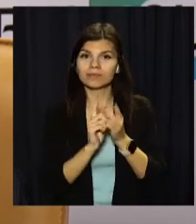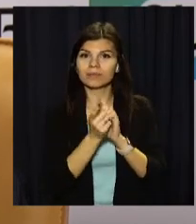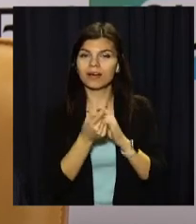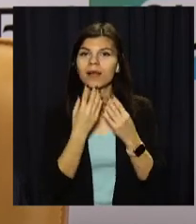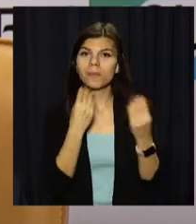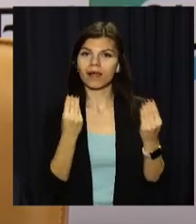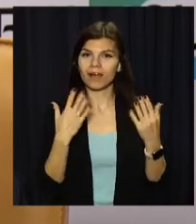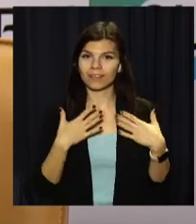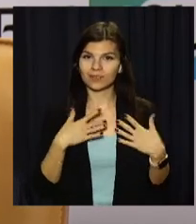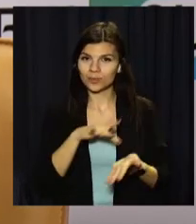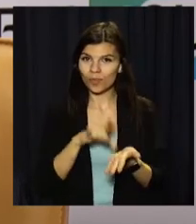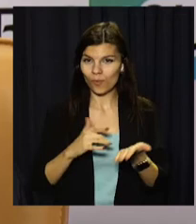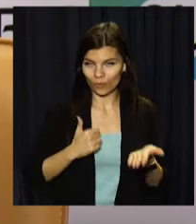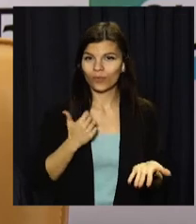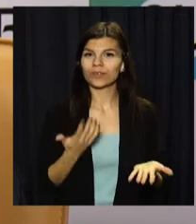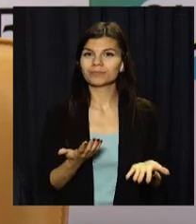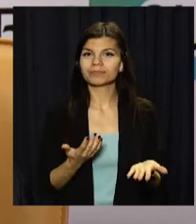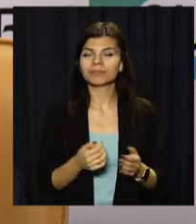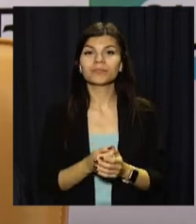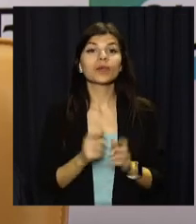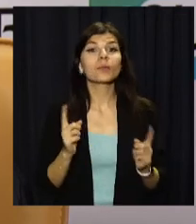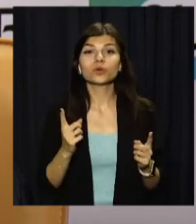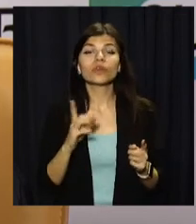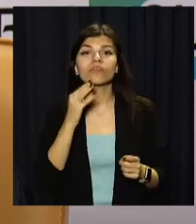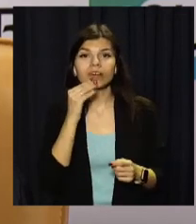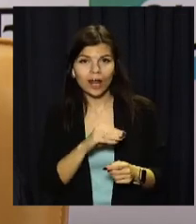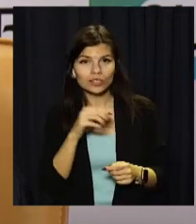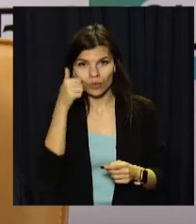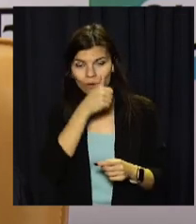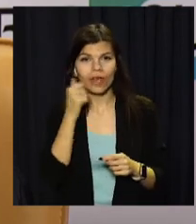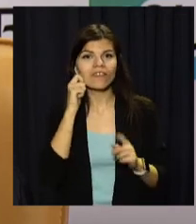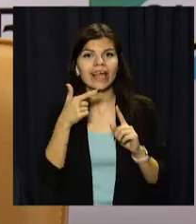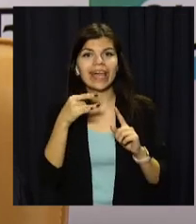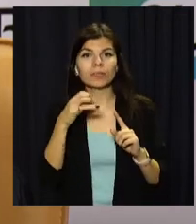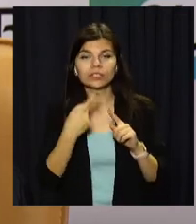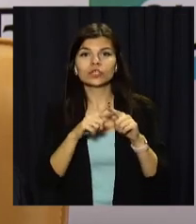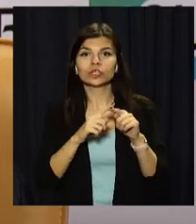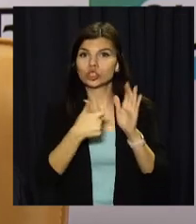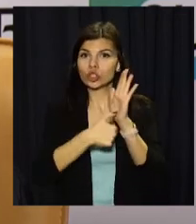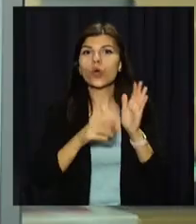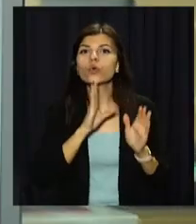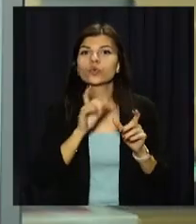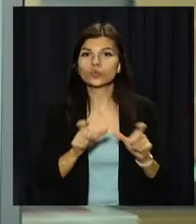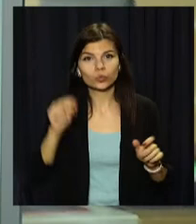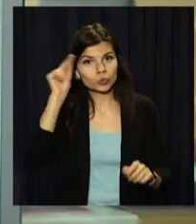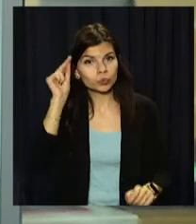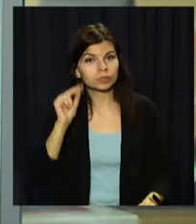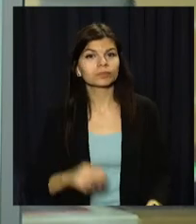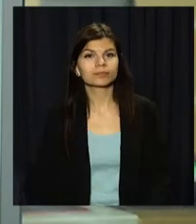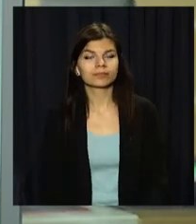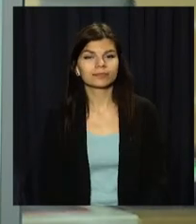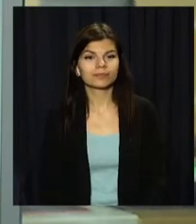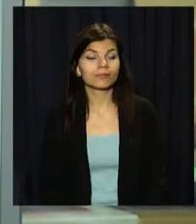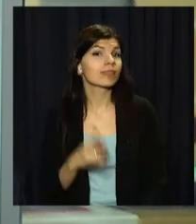окрасою нашого міста. Тому що в найкращі роки гімназії це було 600 учениць. Не лише